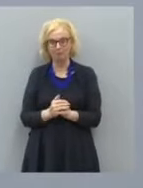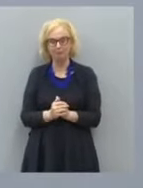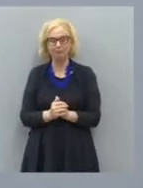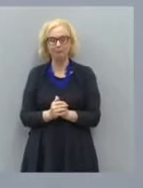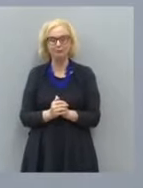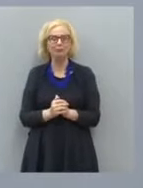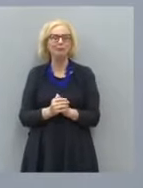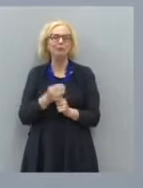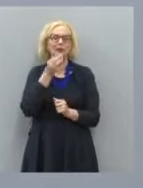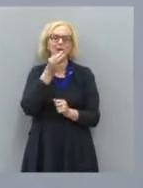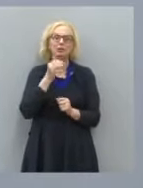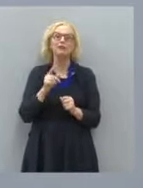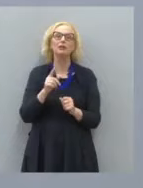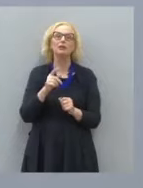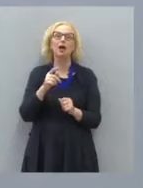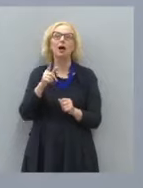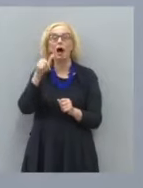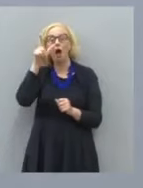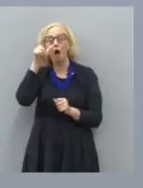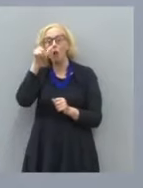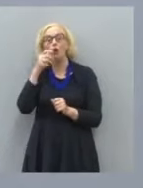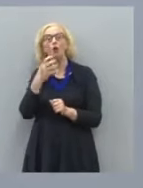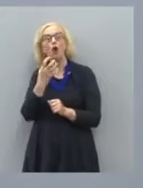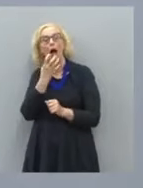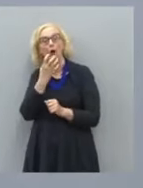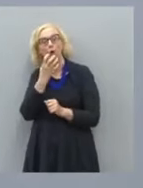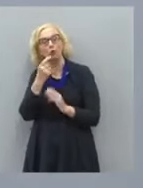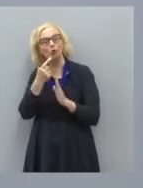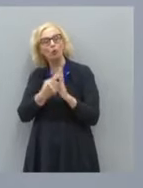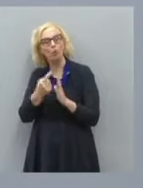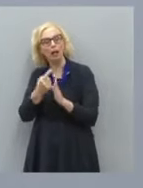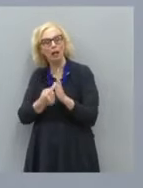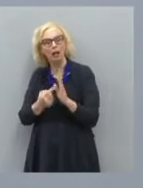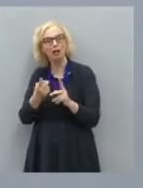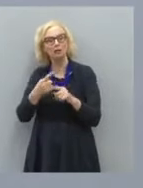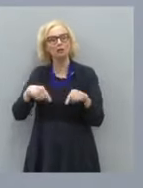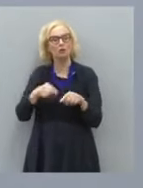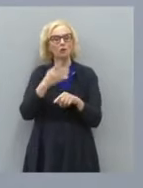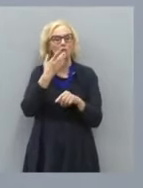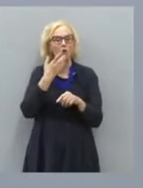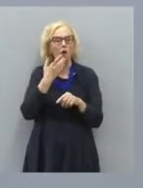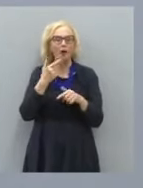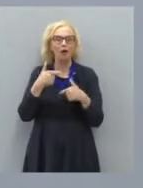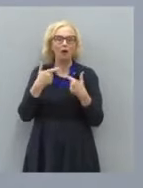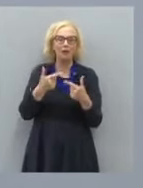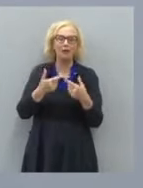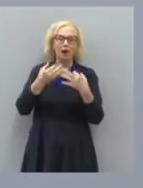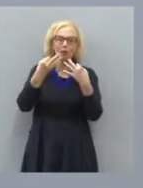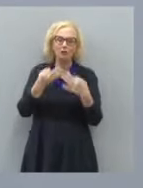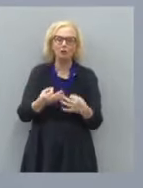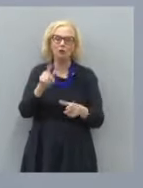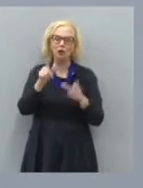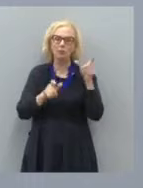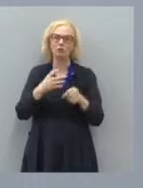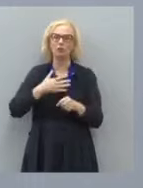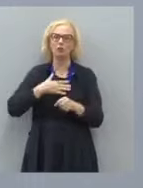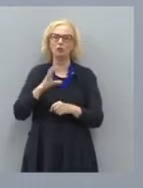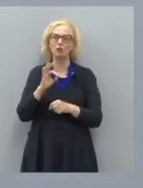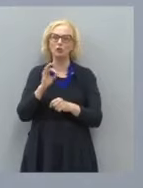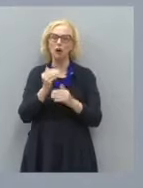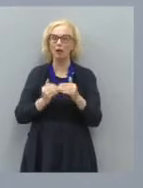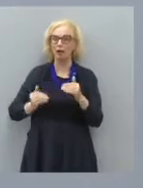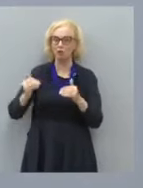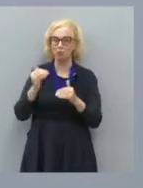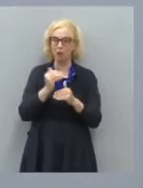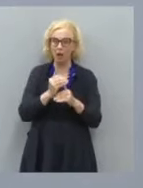il mese di luglio agosto noi lo vogliamo utilizzare per cercare di convincere gli ultracinquantenni che ancora non si sono